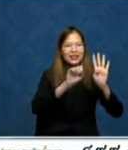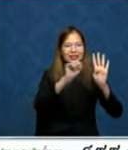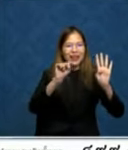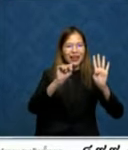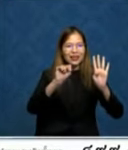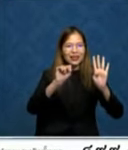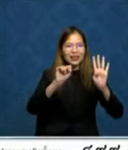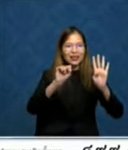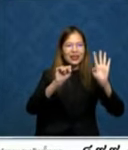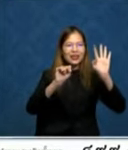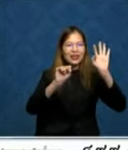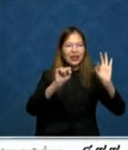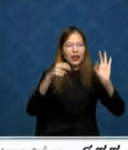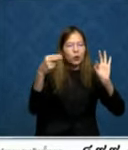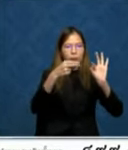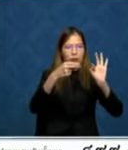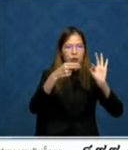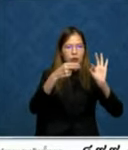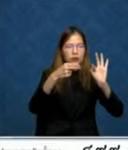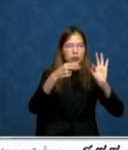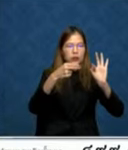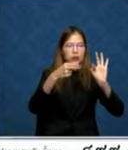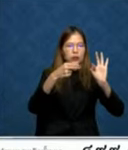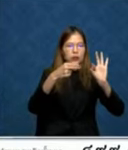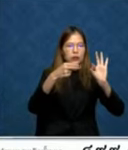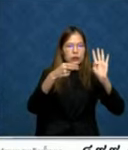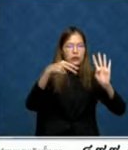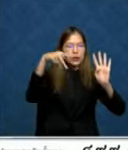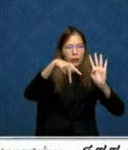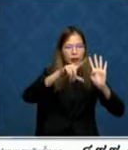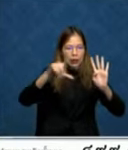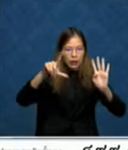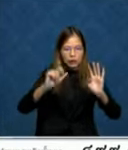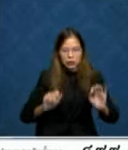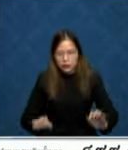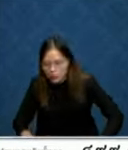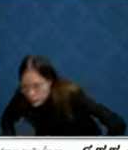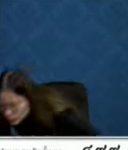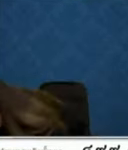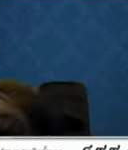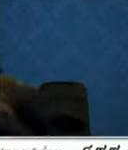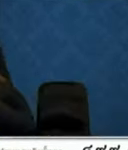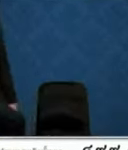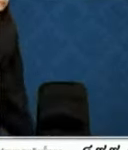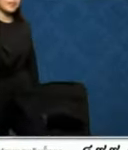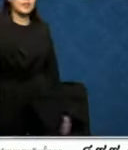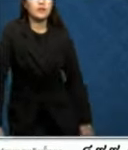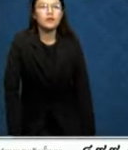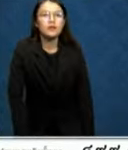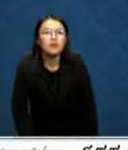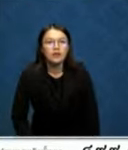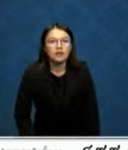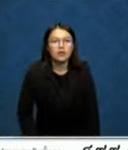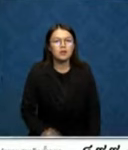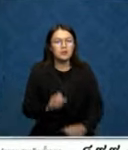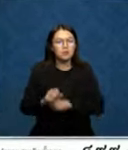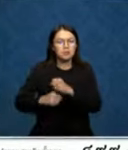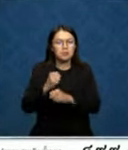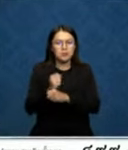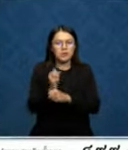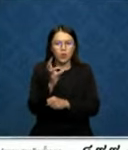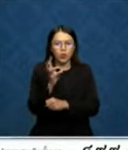497,000 ล้านบาทหรือเกือบ 500,000 ล้านบาทอยู่ดีแต่ที่ท่านตั้งงบมาทั้งหมดนะครับตั้งปี67 68เนี่ยท่านบอก 450,000 ล้านบาทมันไ